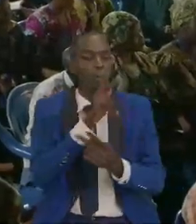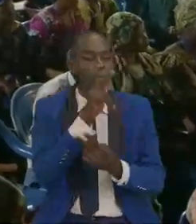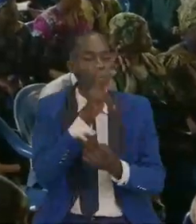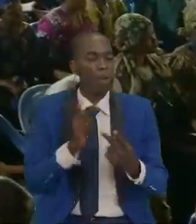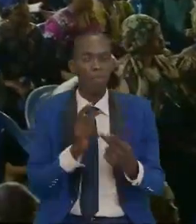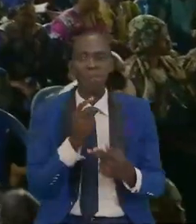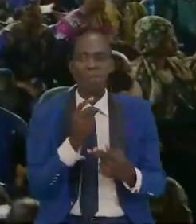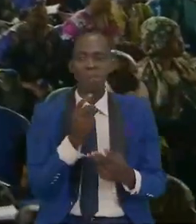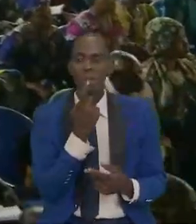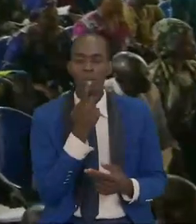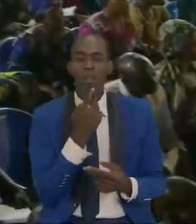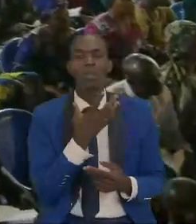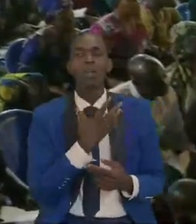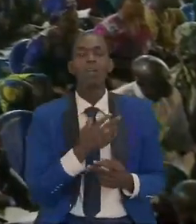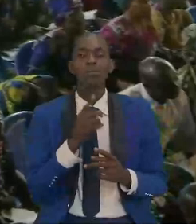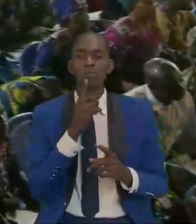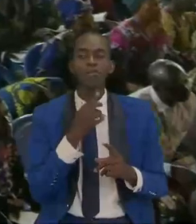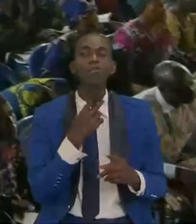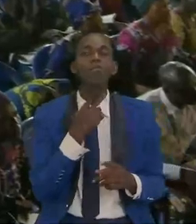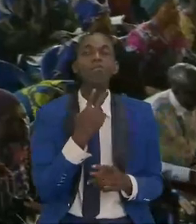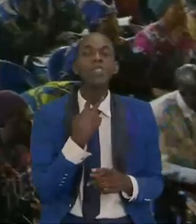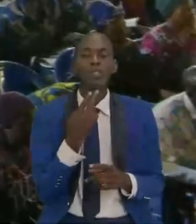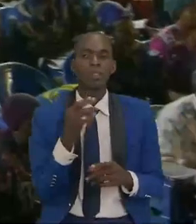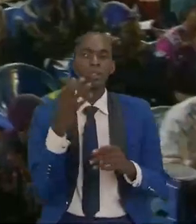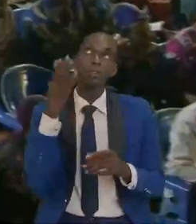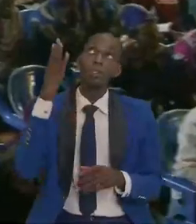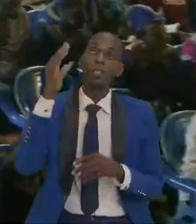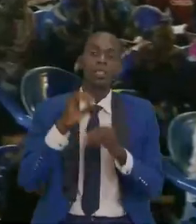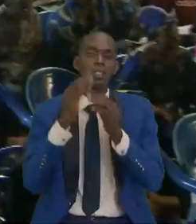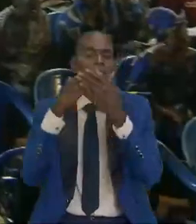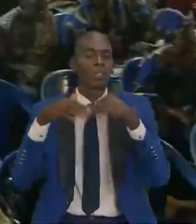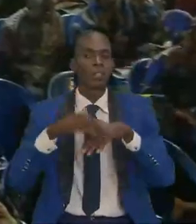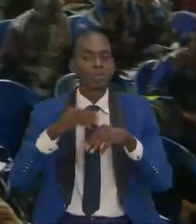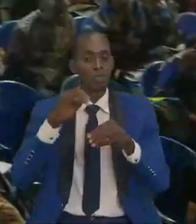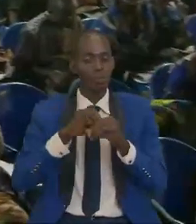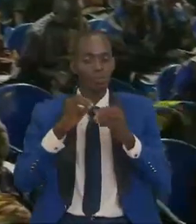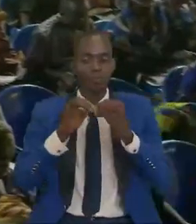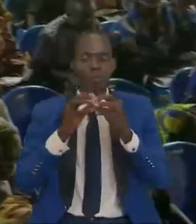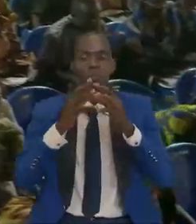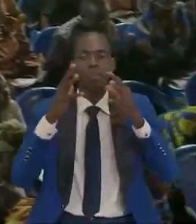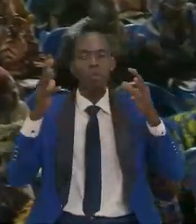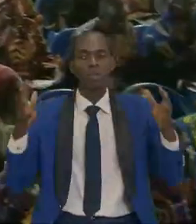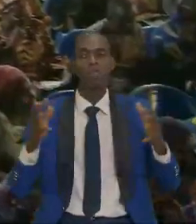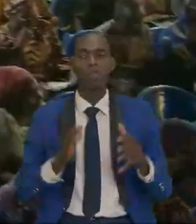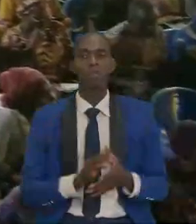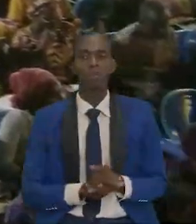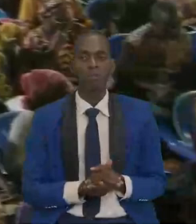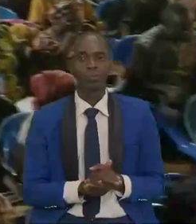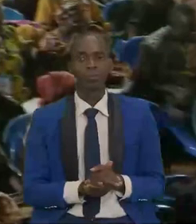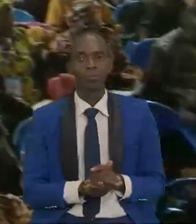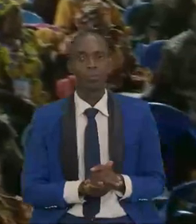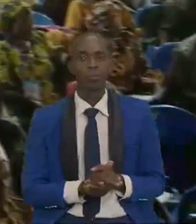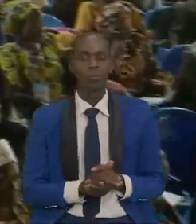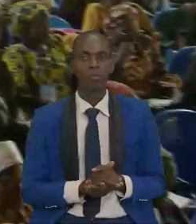Nous avons une abondance de bonnes paroles, de cordes vocales